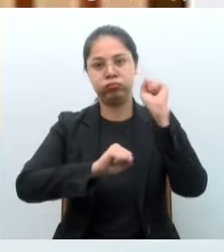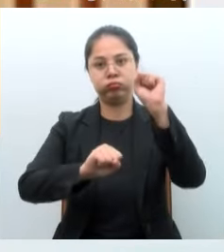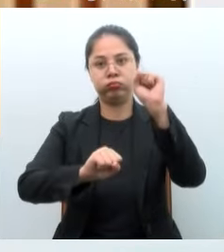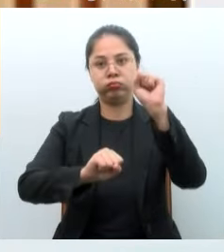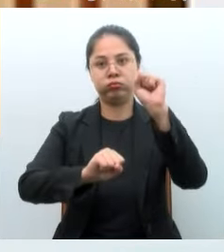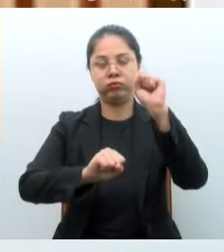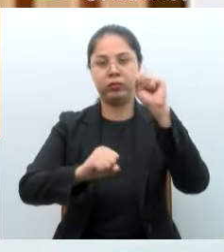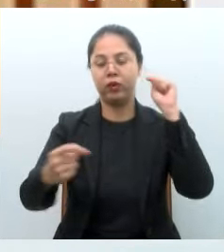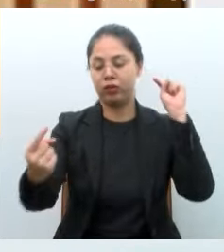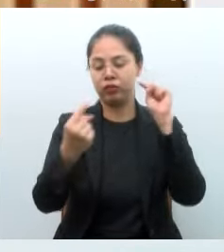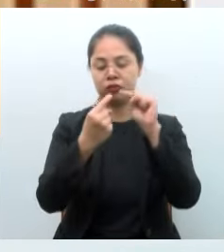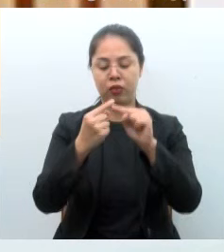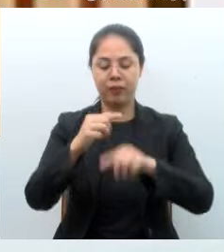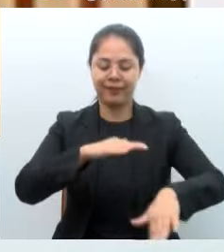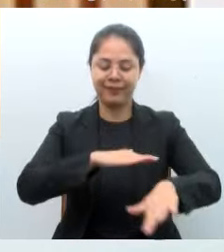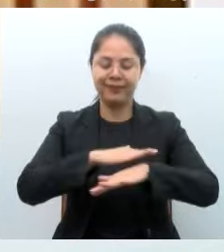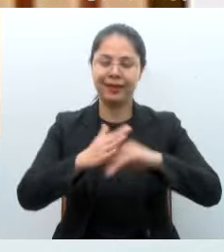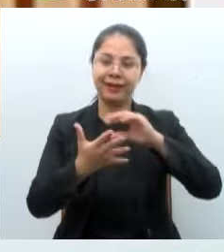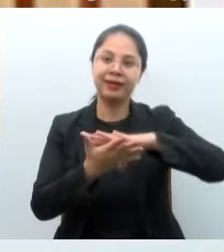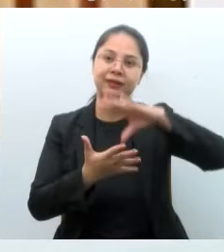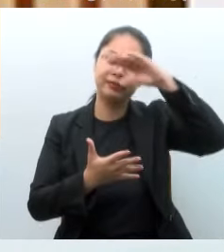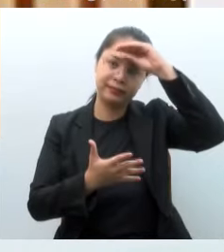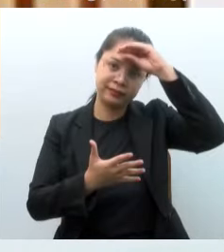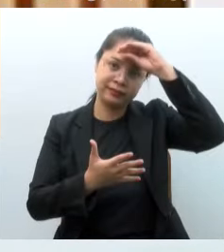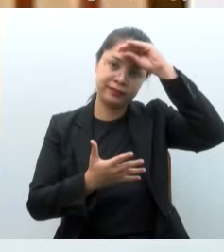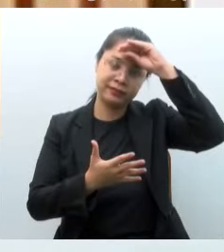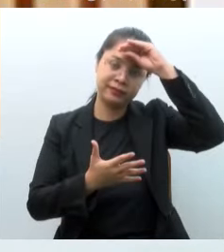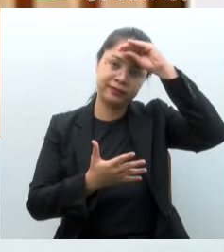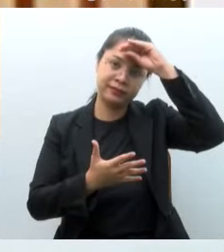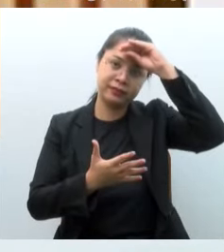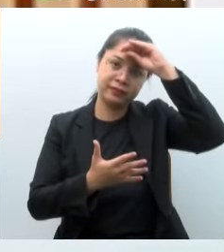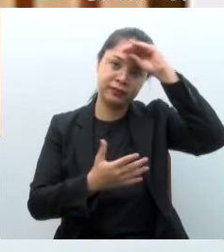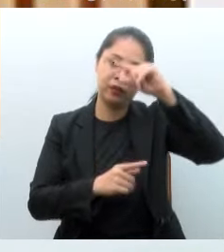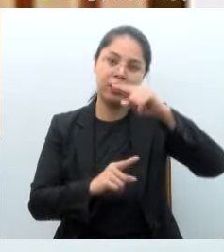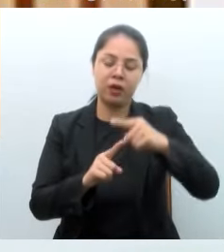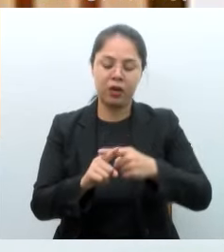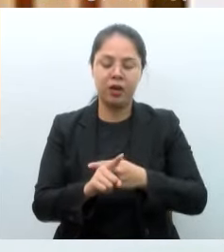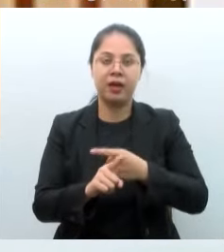กรรมการการศึกษาขั้นพื้นฐานลงวันที่